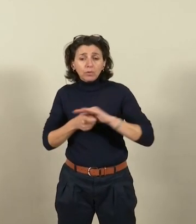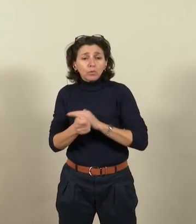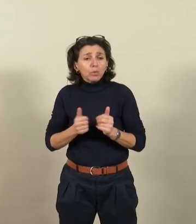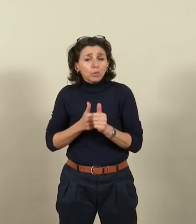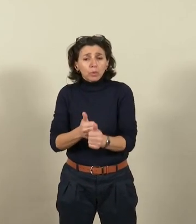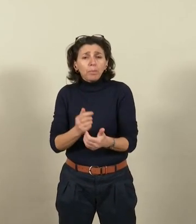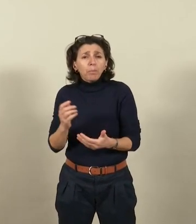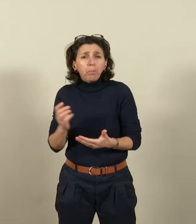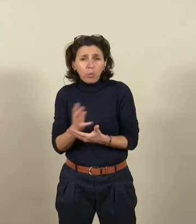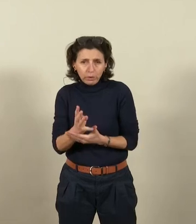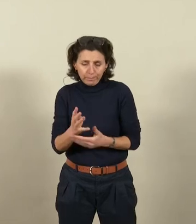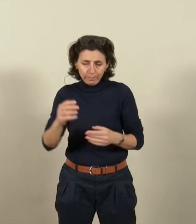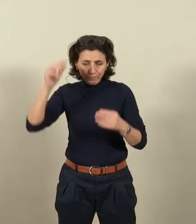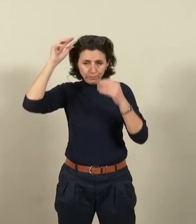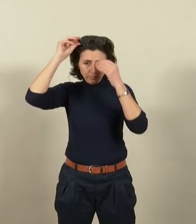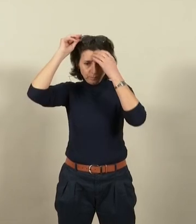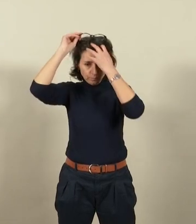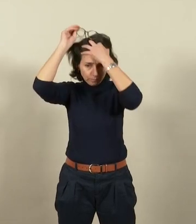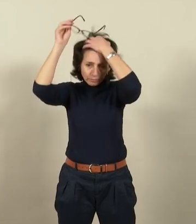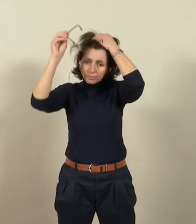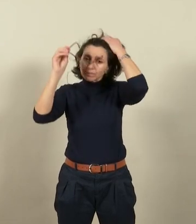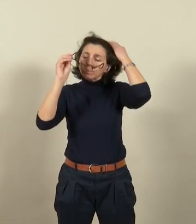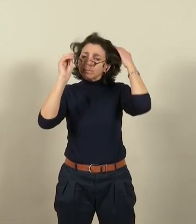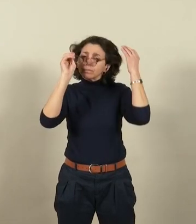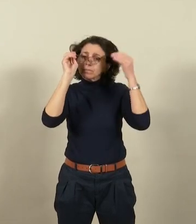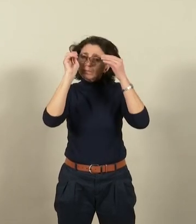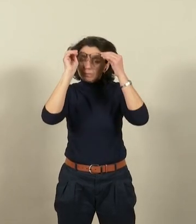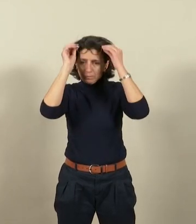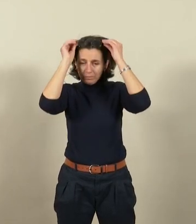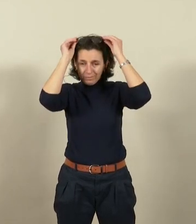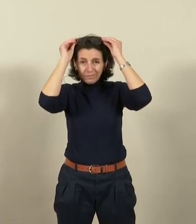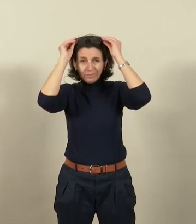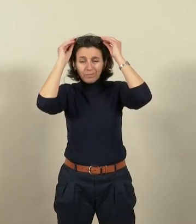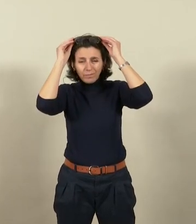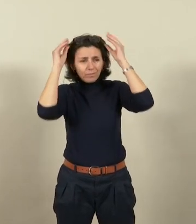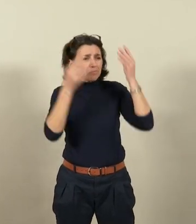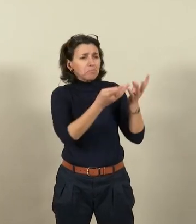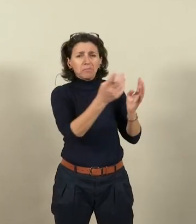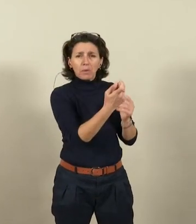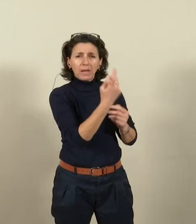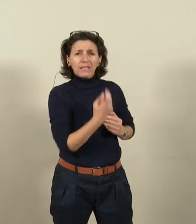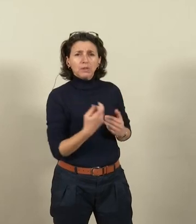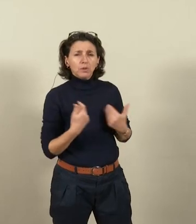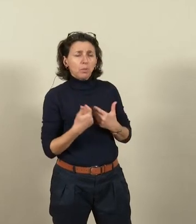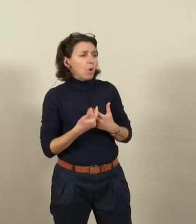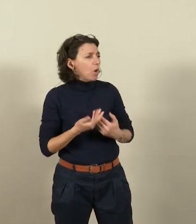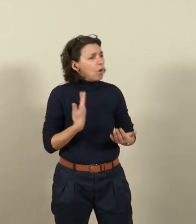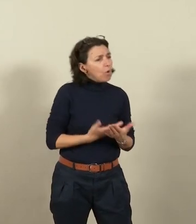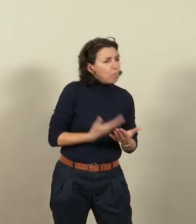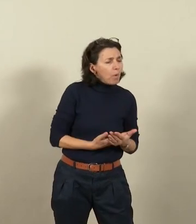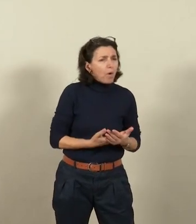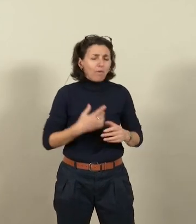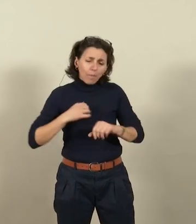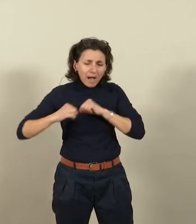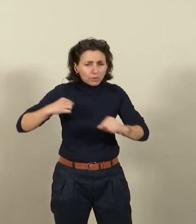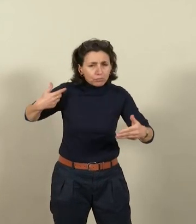été posée des preuves des indicateurs des actions en fait c'est un travail je l'ai évoqué c'est une concertation qui a